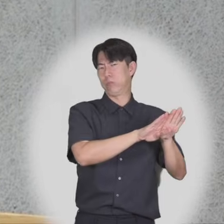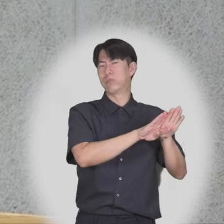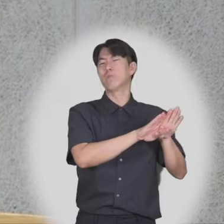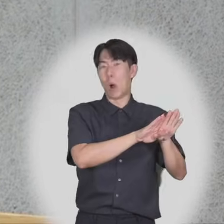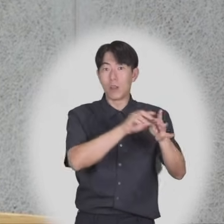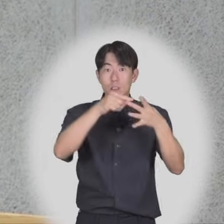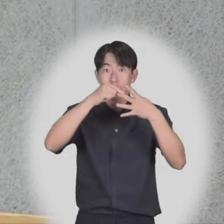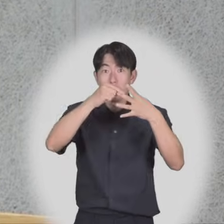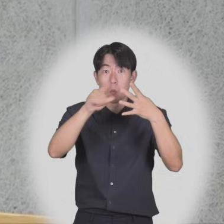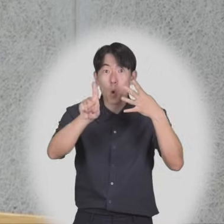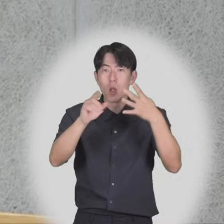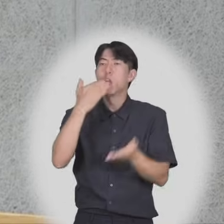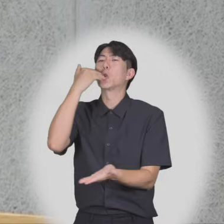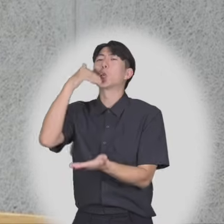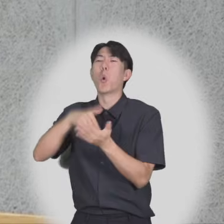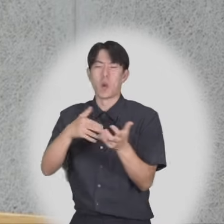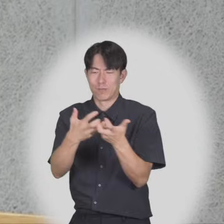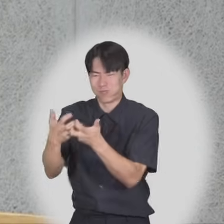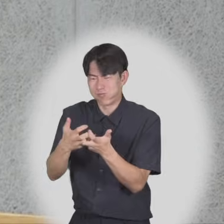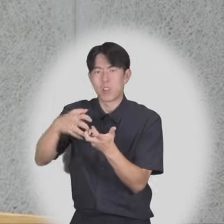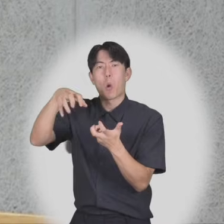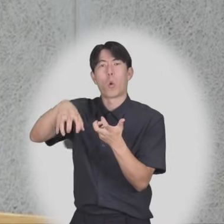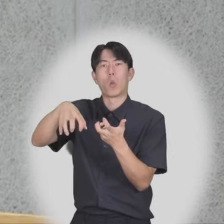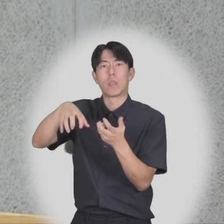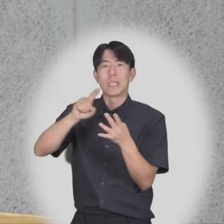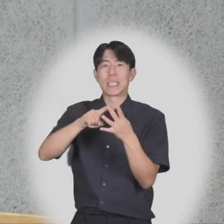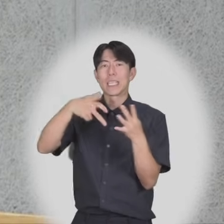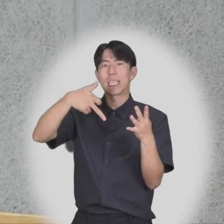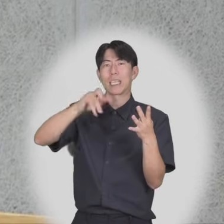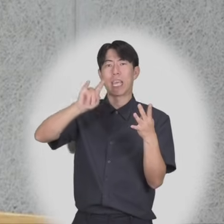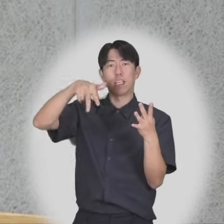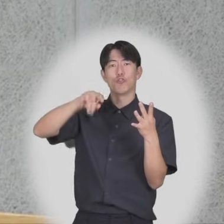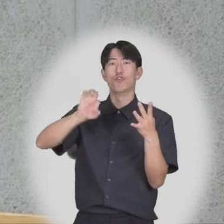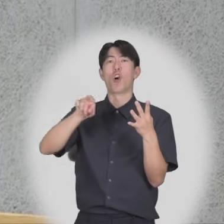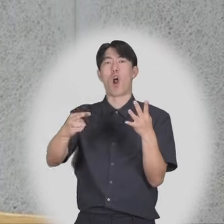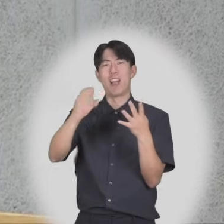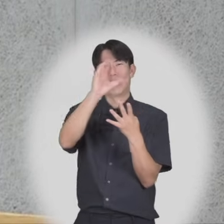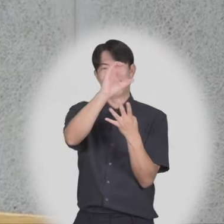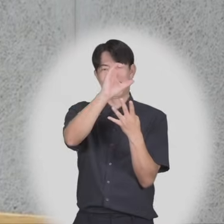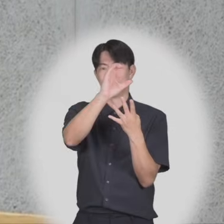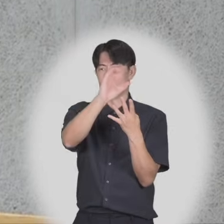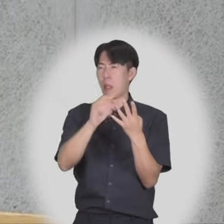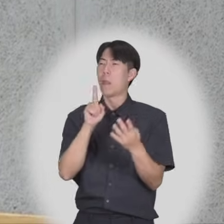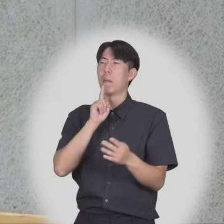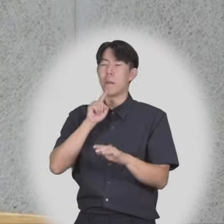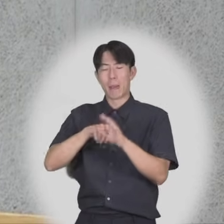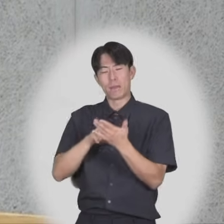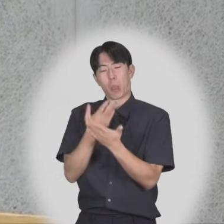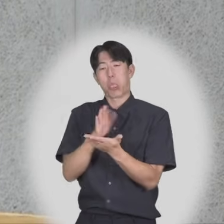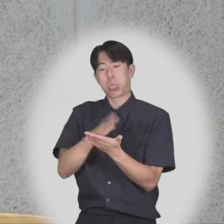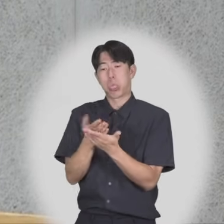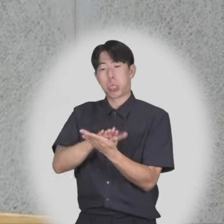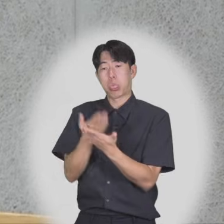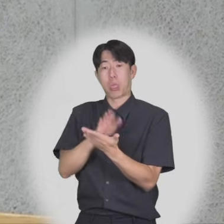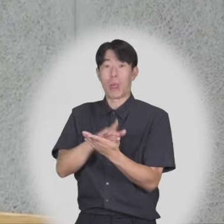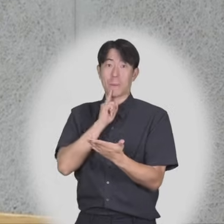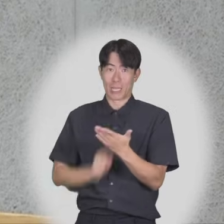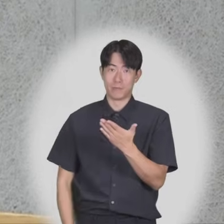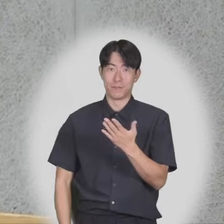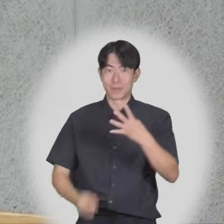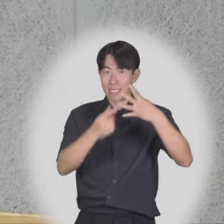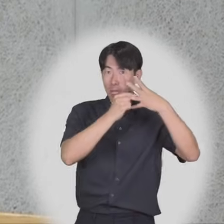두 번째로는 이제 돌짝밭이죠. 캐주얼 마인드라 그랬어요. 이랬다 저랬다 하는 마음.